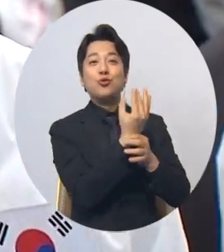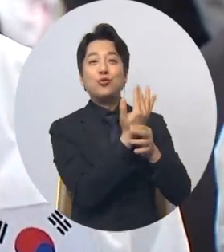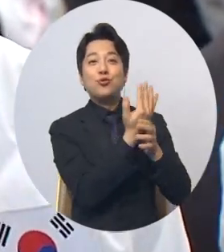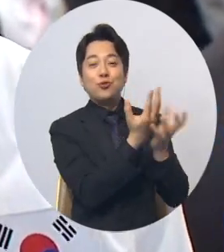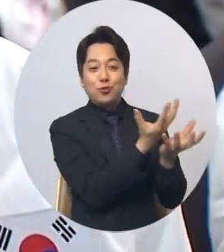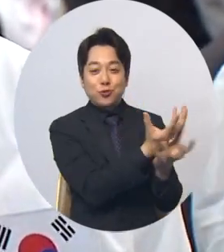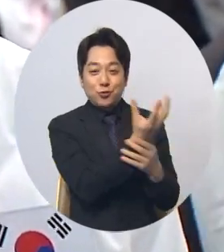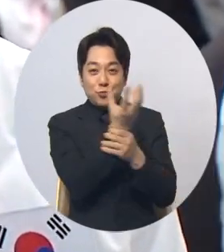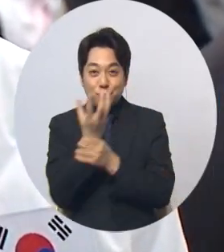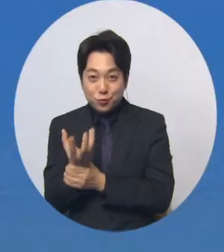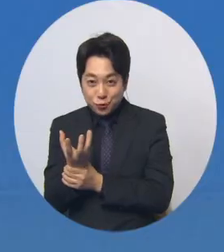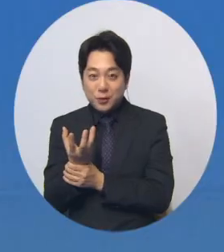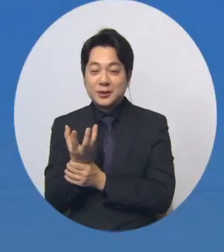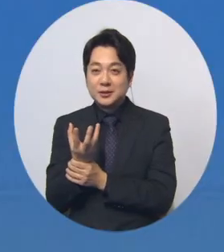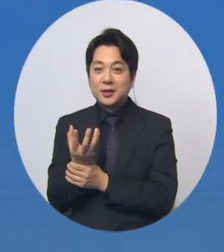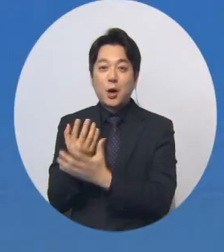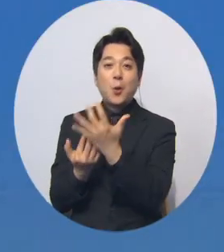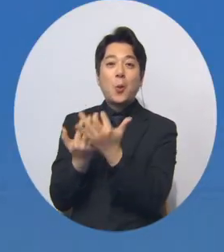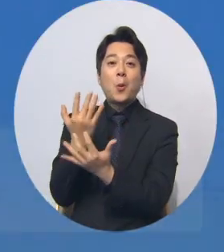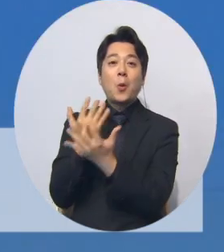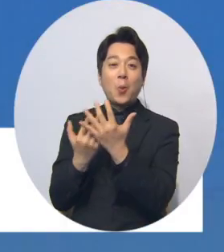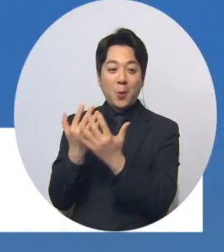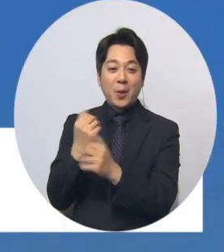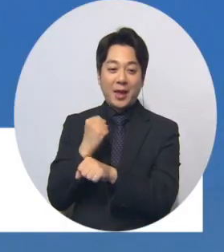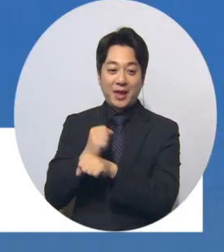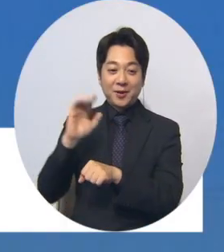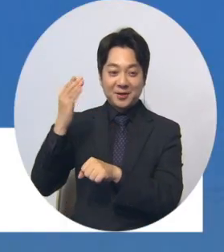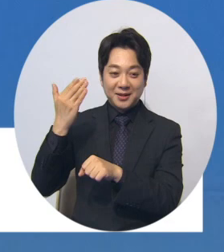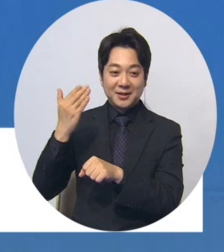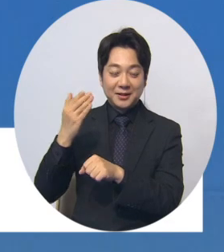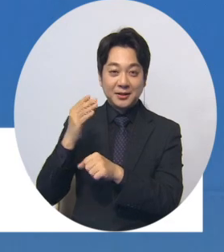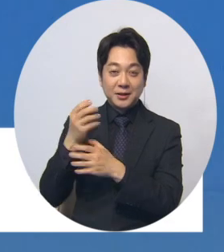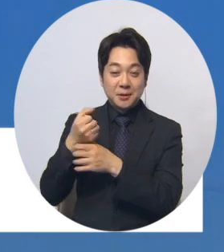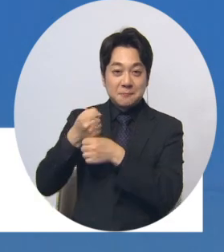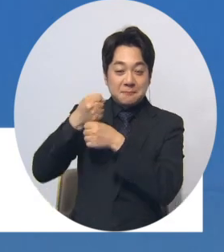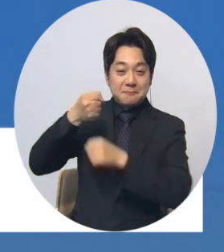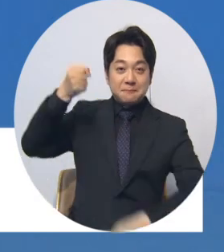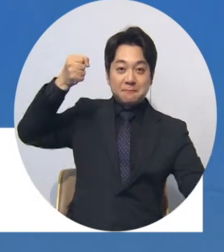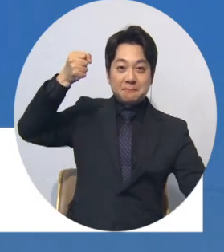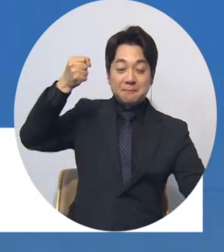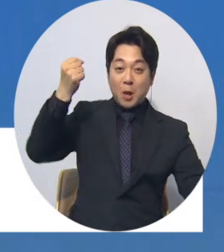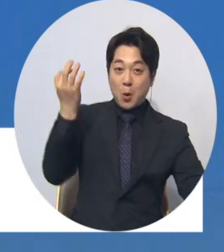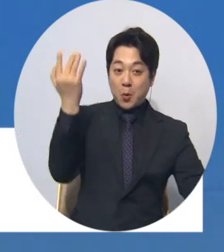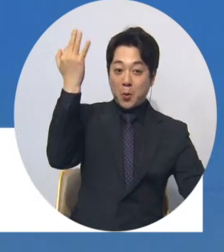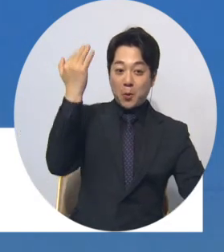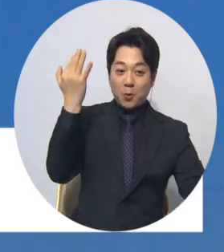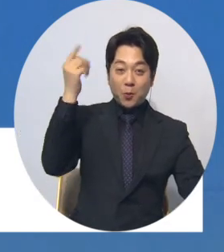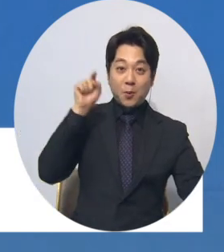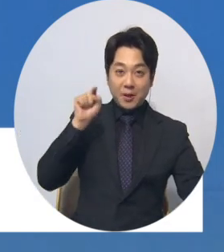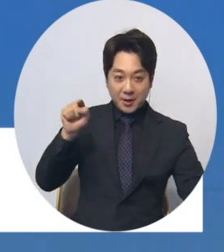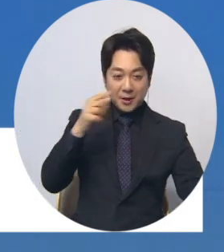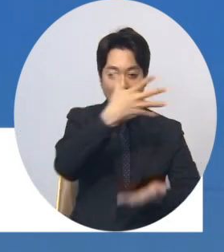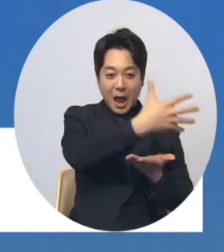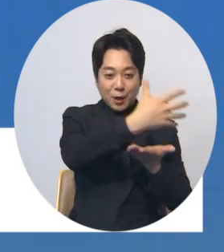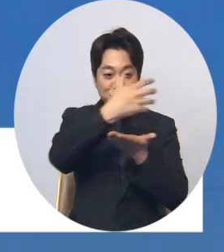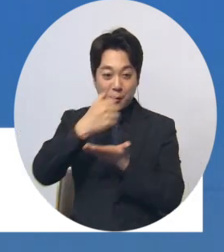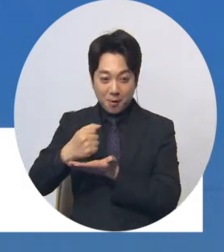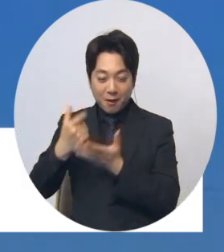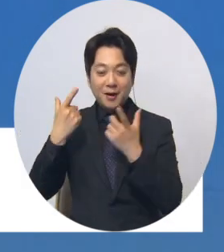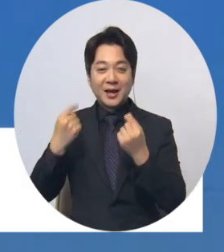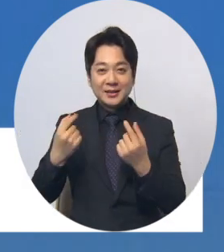선보이겠다고 다짐했습니다. 성화를 가져온 만큼 그만큼 이번 대회에 가지는 부담감도 적지 않게 있는 것